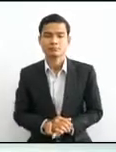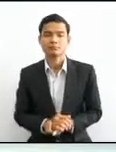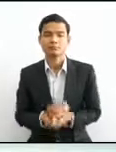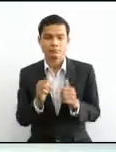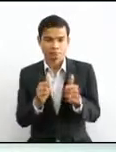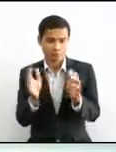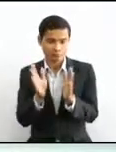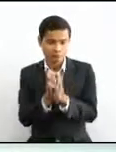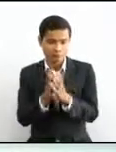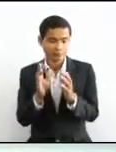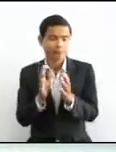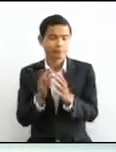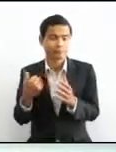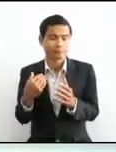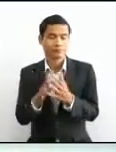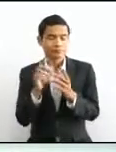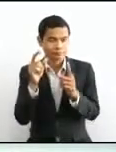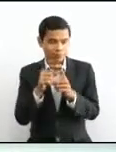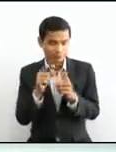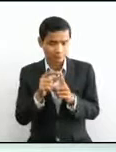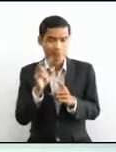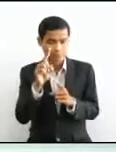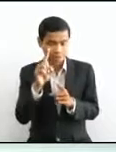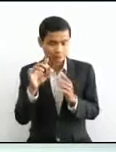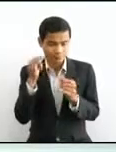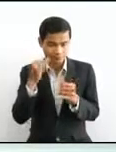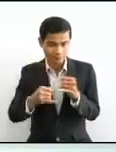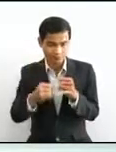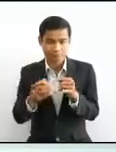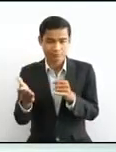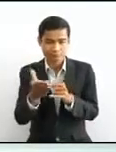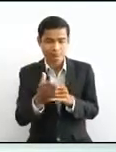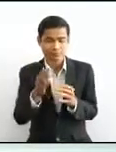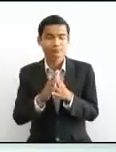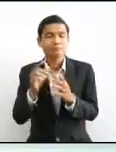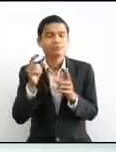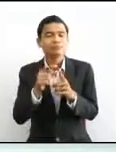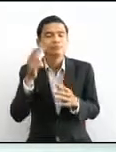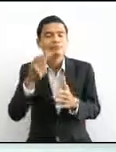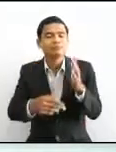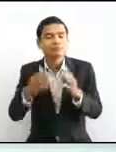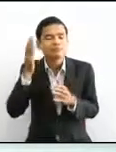cha phụ cái nào lấy nè cứ sao mới chiên tiền con ọc nia chẳng đăng thập chiên ấy vậy